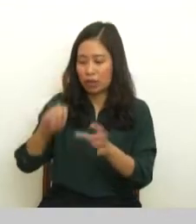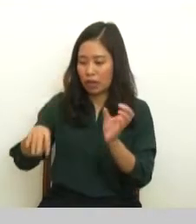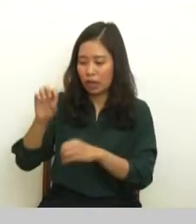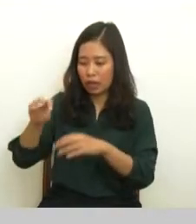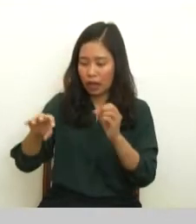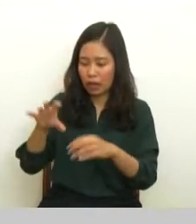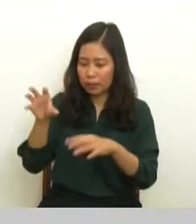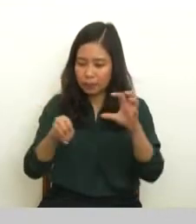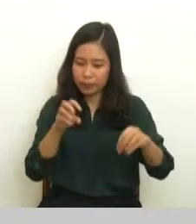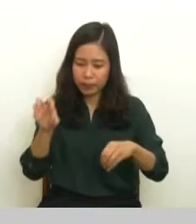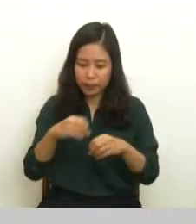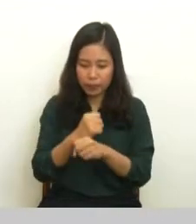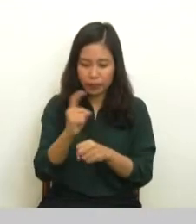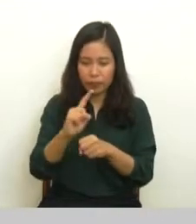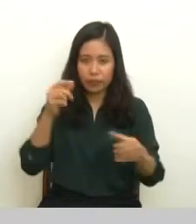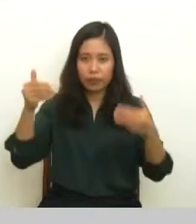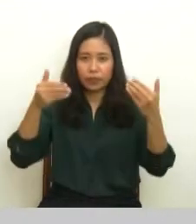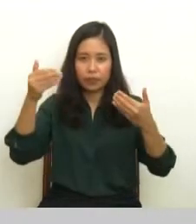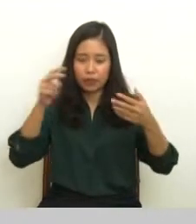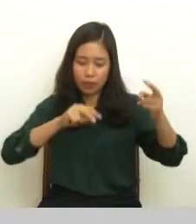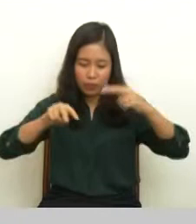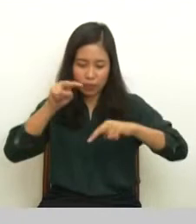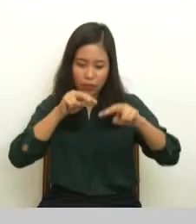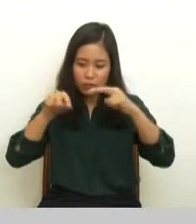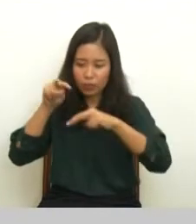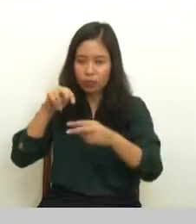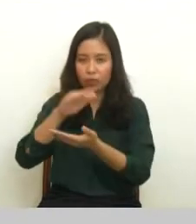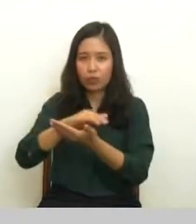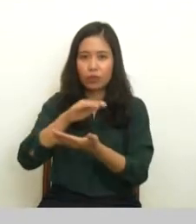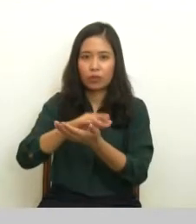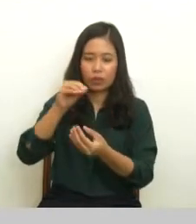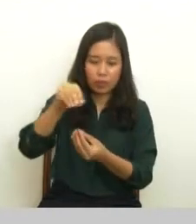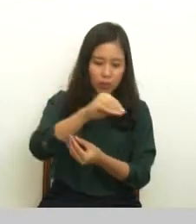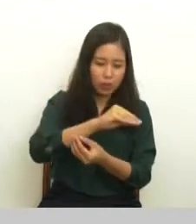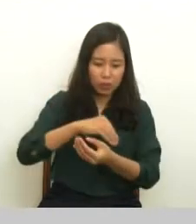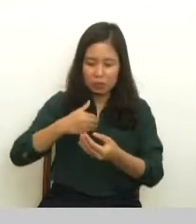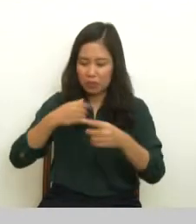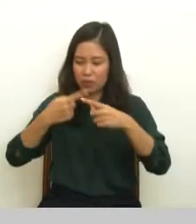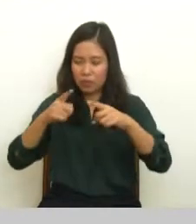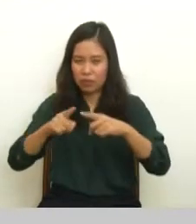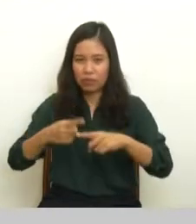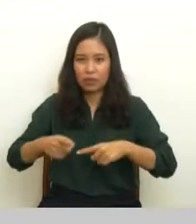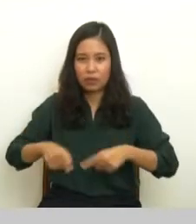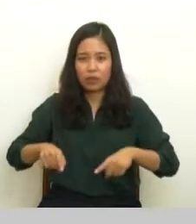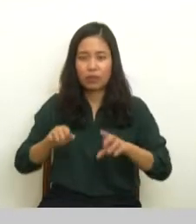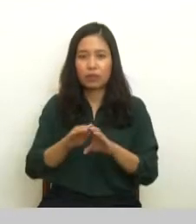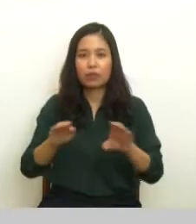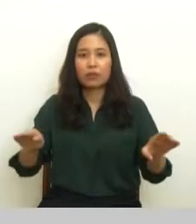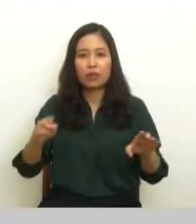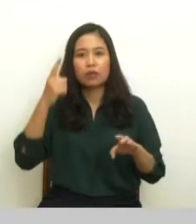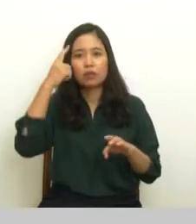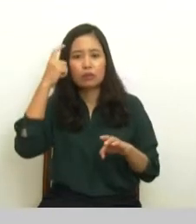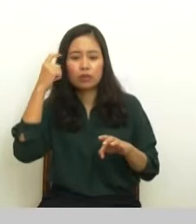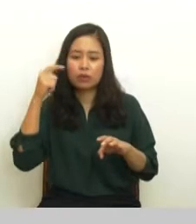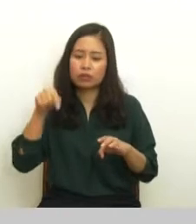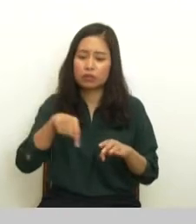บ้างเด็กทำกิจกรมสำรวจขยะในโรงเรียนพบวามีขย่ะหลายชนิในรงเรีนเดเดเกิข้อสงสัยต่ไปว่